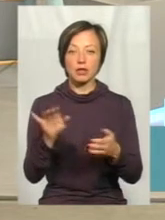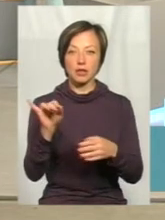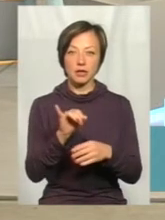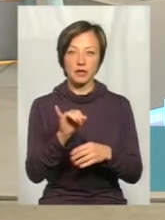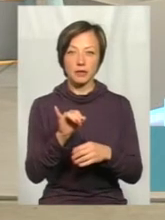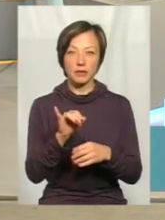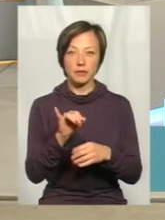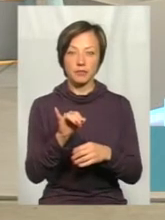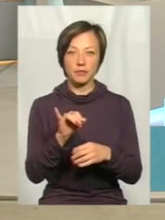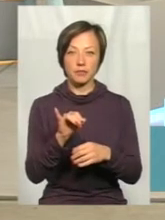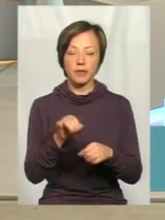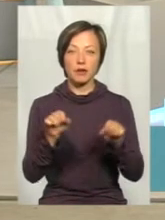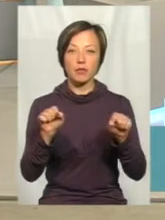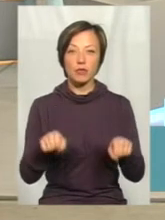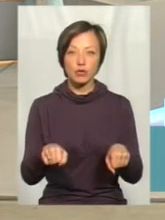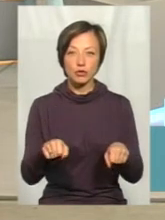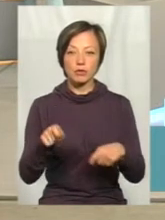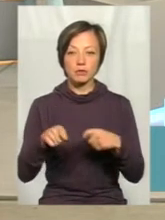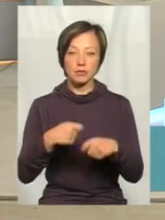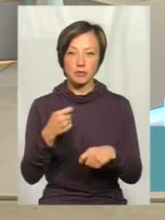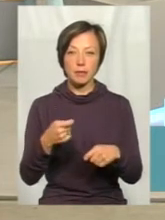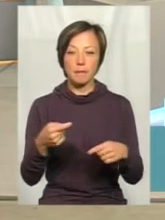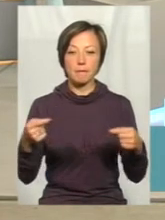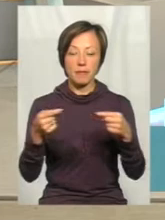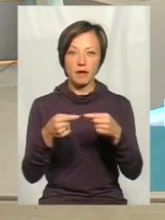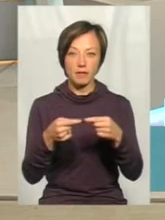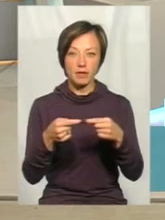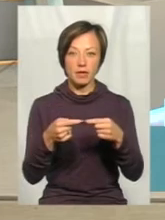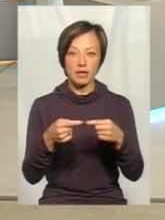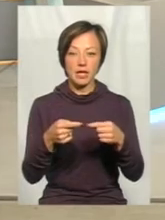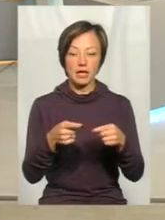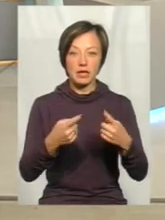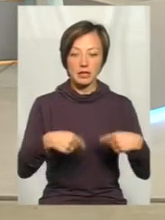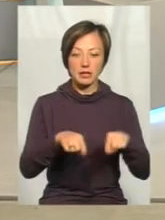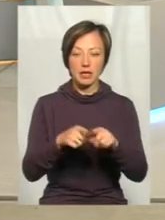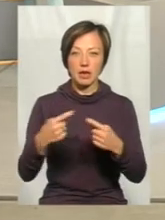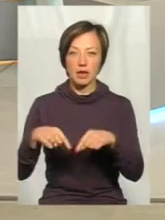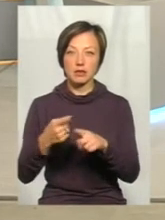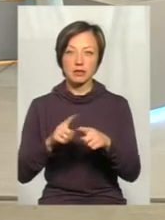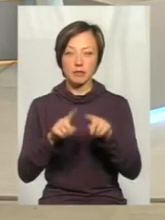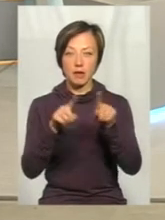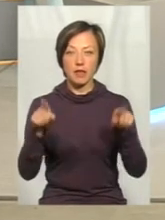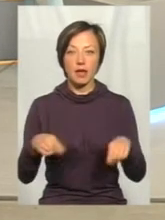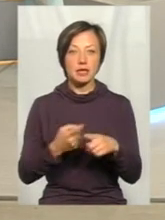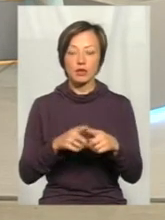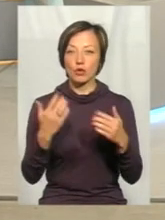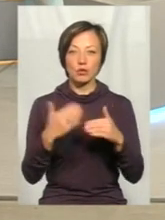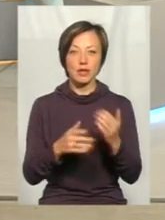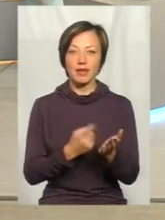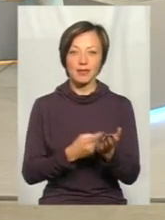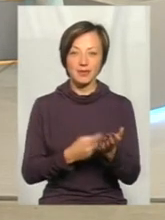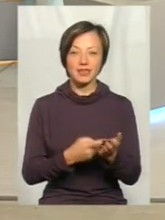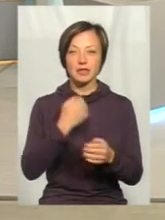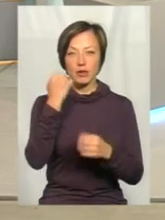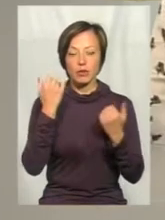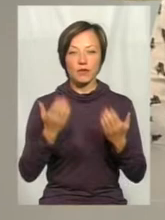також вони можуть виходити з ладу певні діляночки цієї панелі. Ну, це треба вже не аргументи. Так,